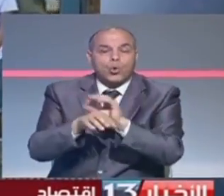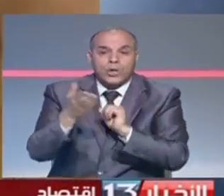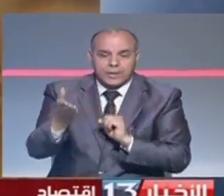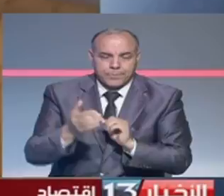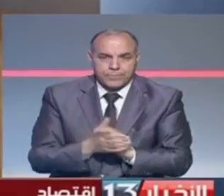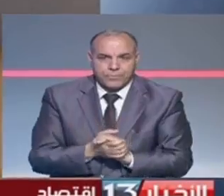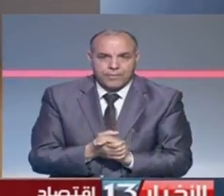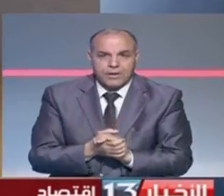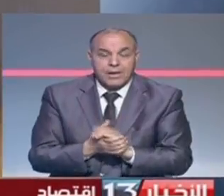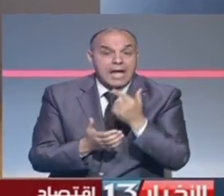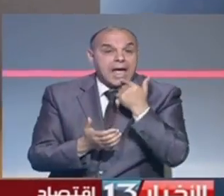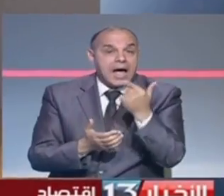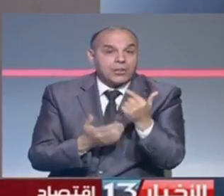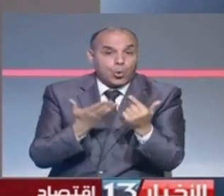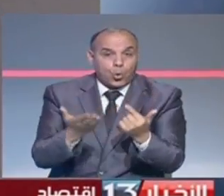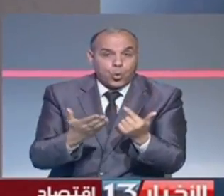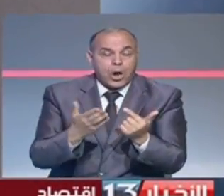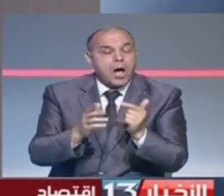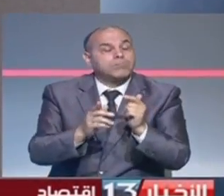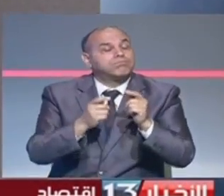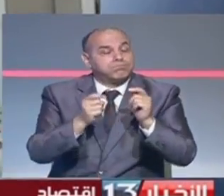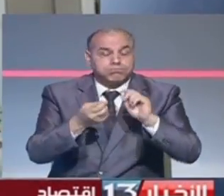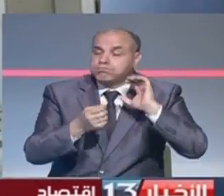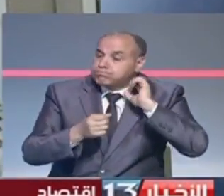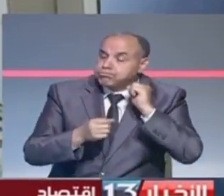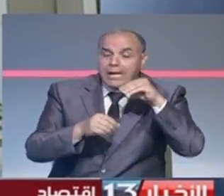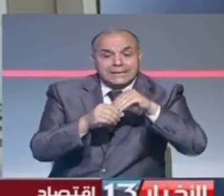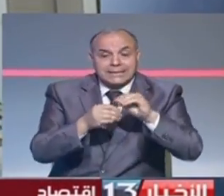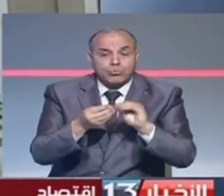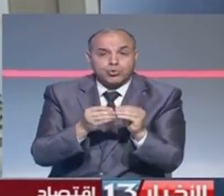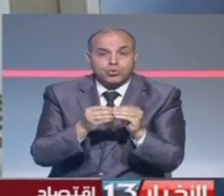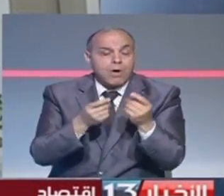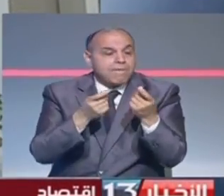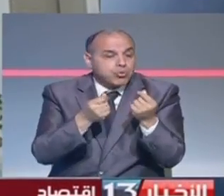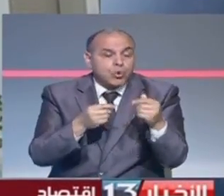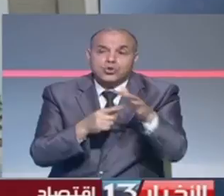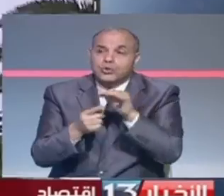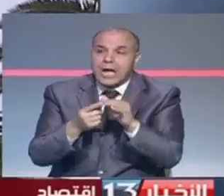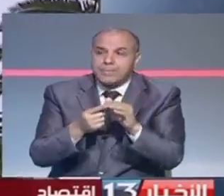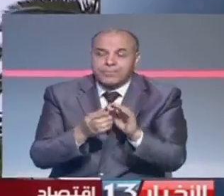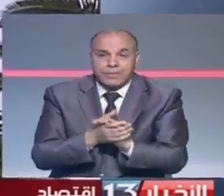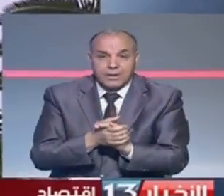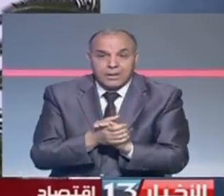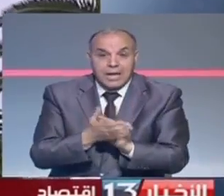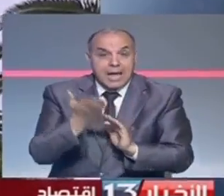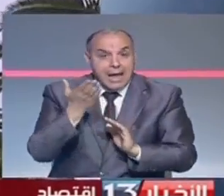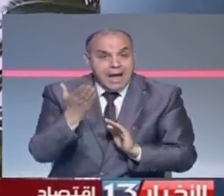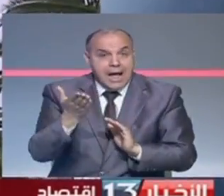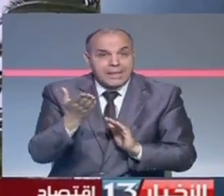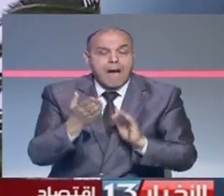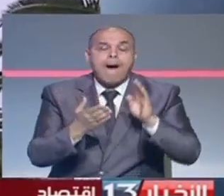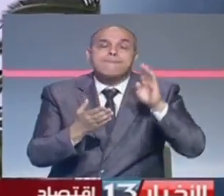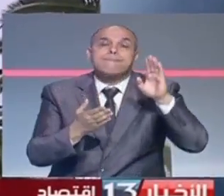تسعه عشر في خضم ظرف يتسم بضغوطات اقتصاديه وماليه واجتماعيه وترسل ومدير